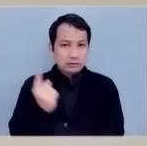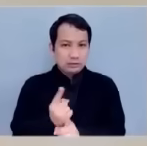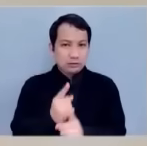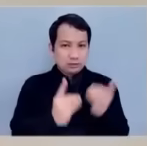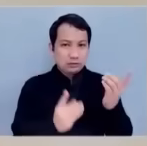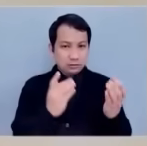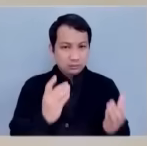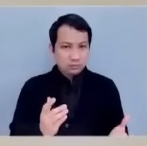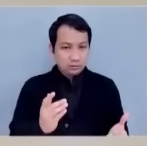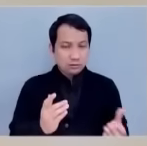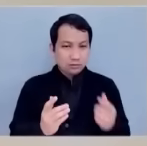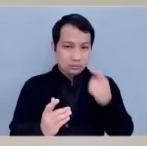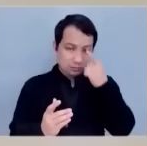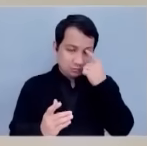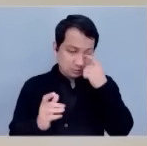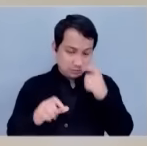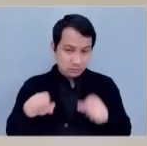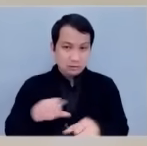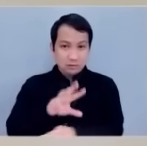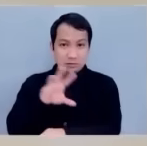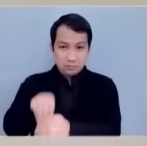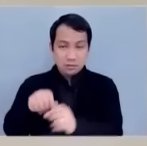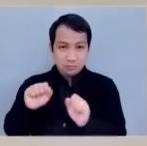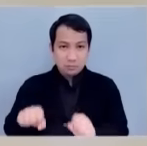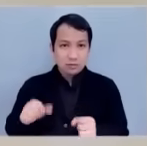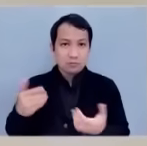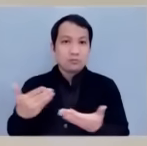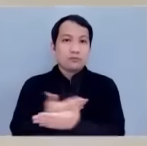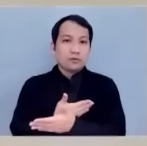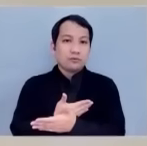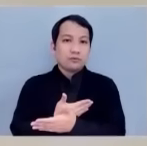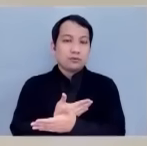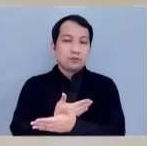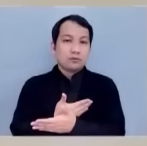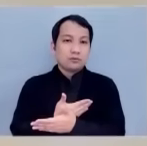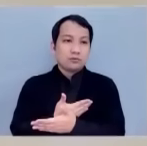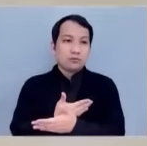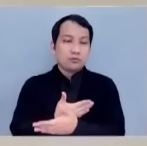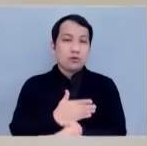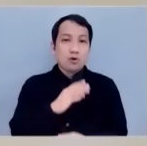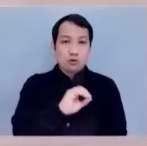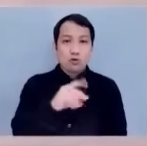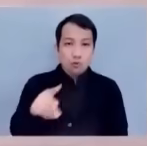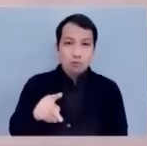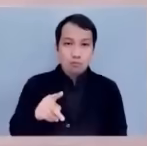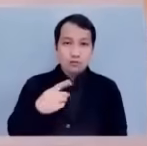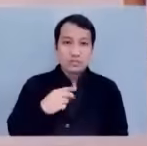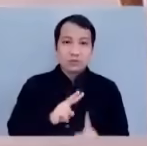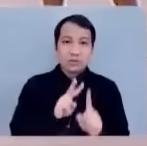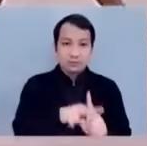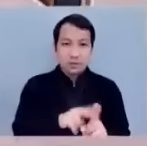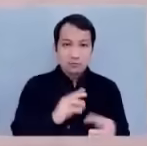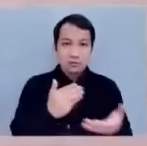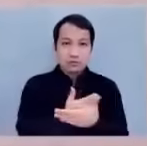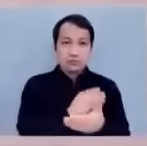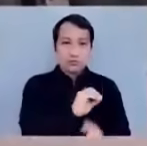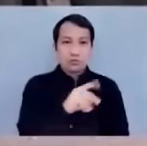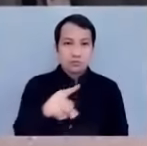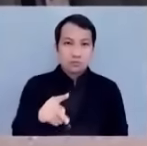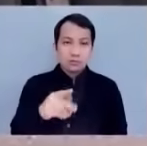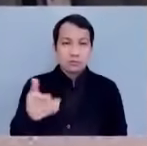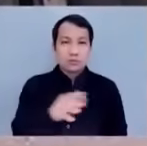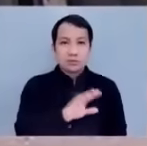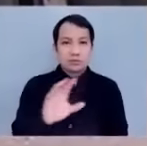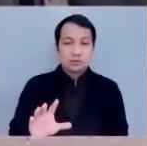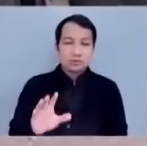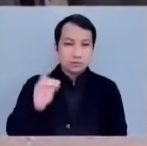drivers, they could still drive with a new cooperative. Nagbabalita mula sa frontline,